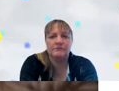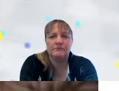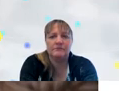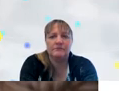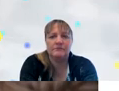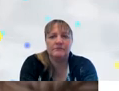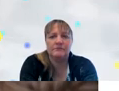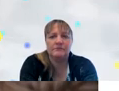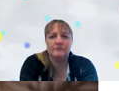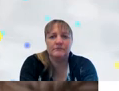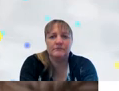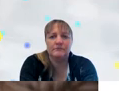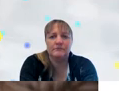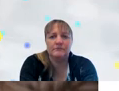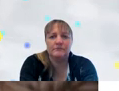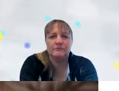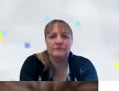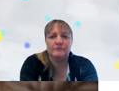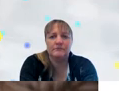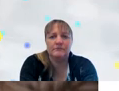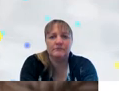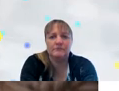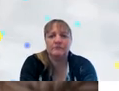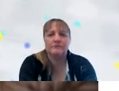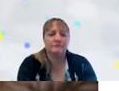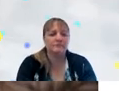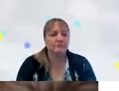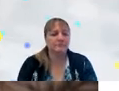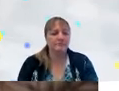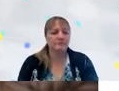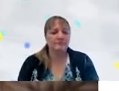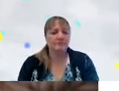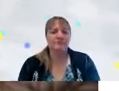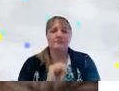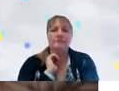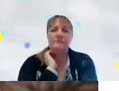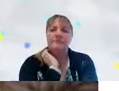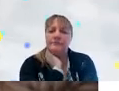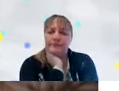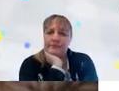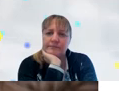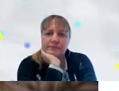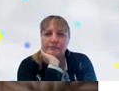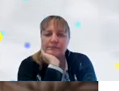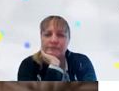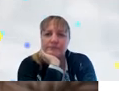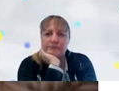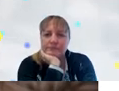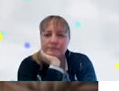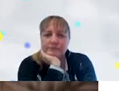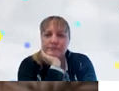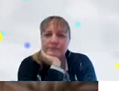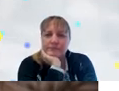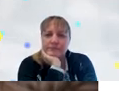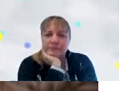lernen können so dass jeder jeder experte max werke in einem bestimmten bereich sein kann damit haben